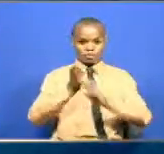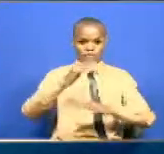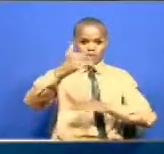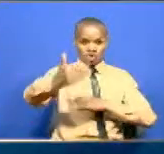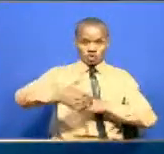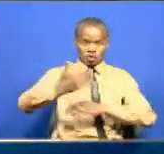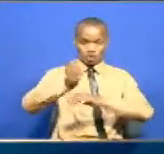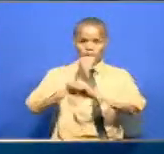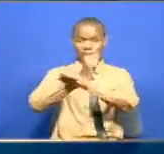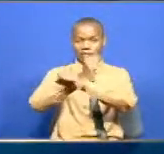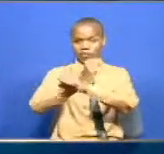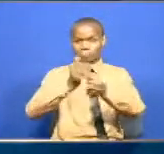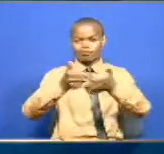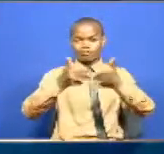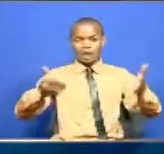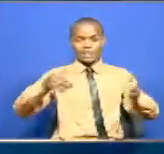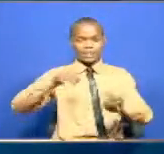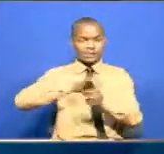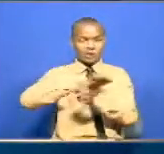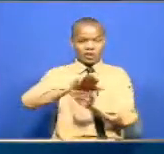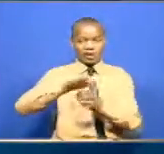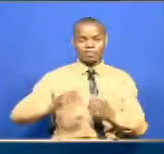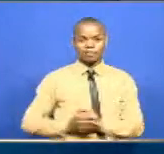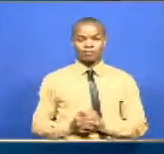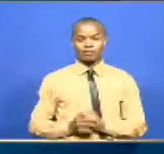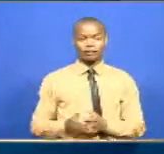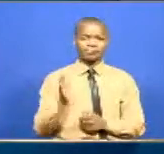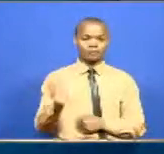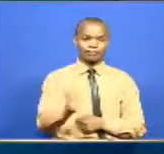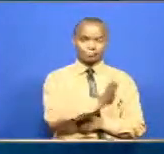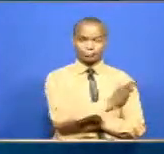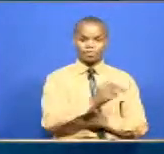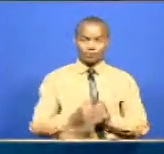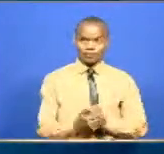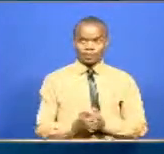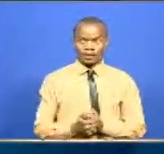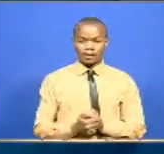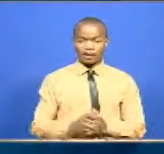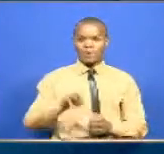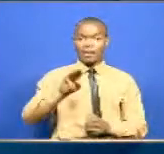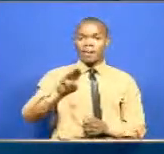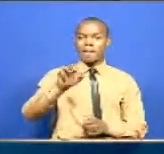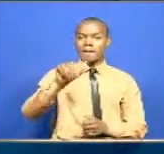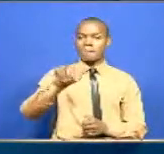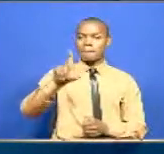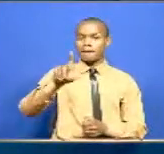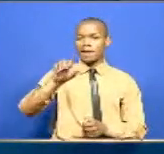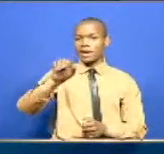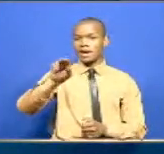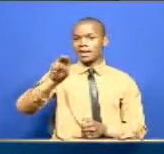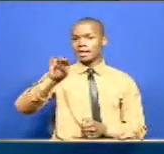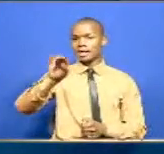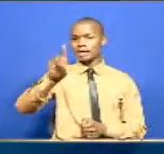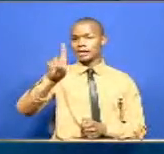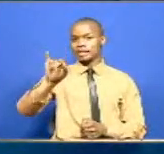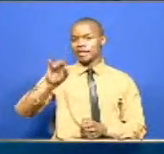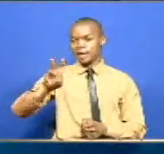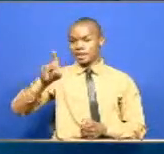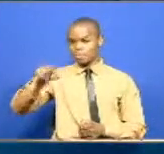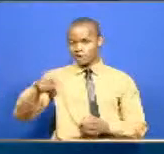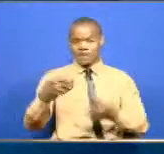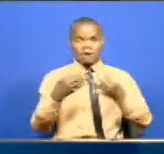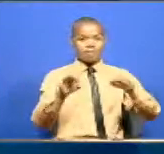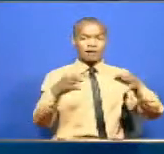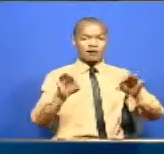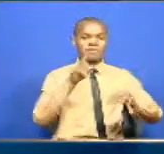kuzuia maambukizi ya COVID-19. Tukisonga mbele, mtazamaji, mbunge wa Malindi Aisha Jumwa amewachiliwa kwa dhamana ya shilingi